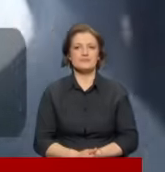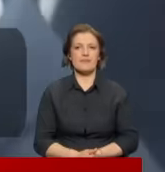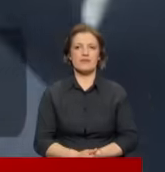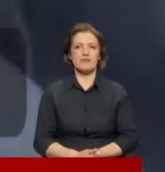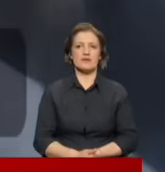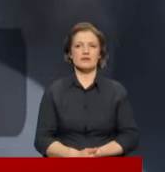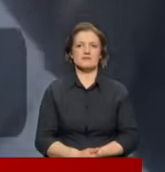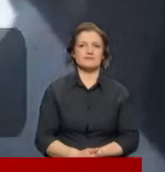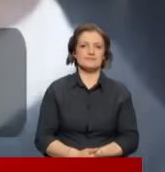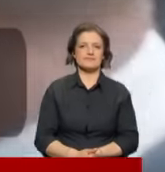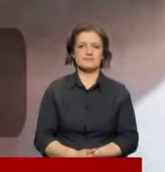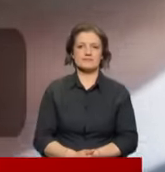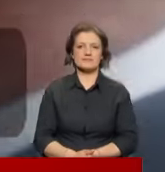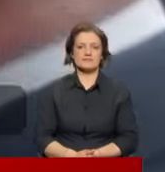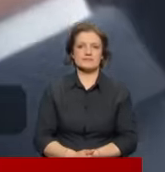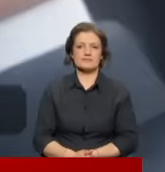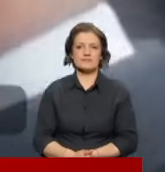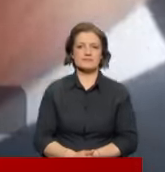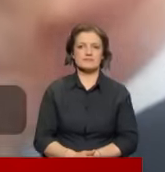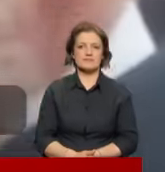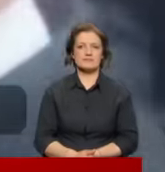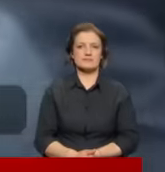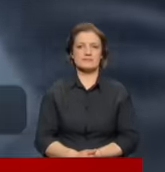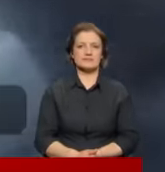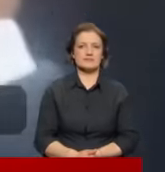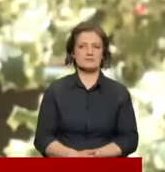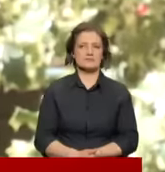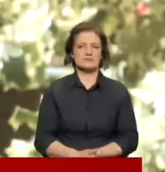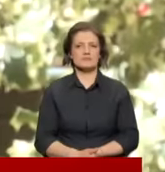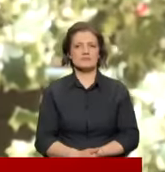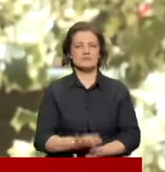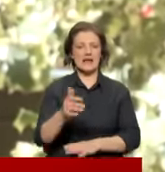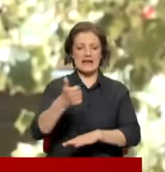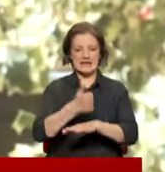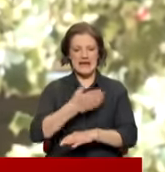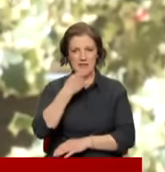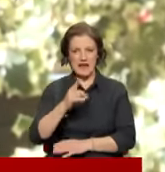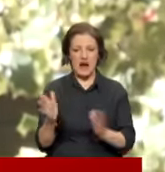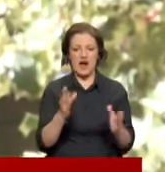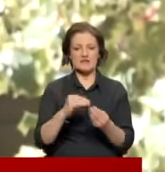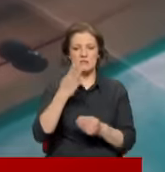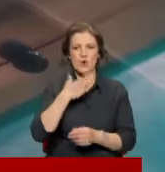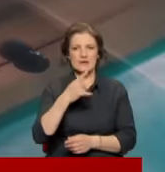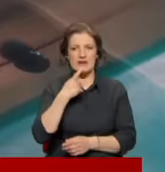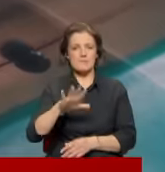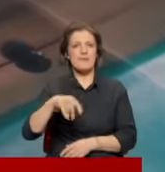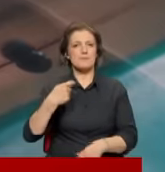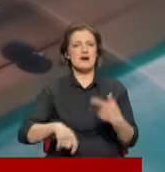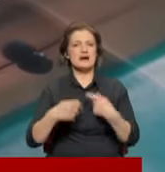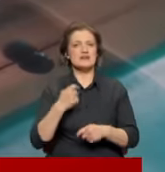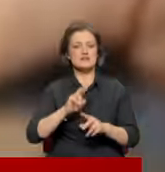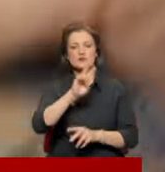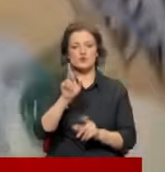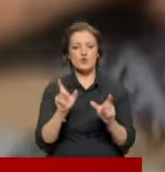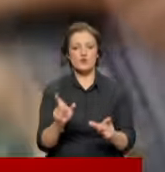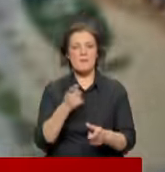olarak Merkez Bankası'nın zararını soracaktım ama. Bir şey olur mu? Yönetimden sorayım. İktidar emekliye ara zam yok derken Merkez Bankası'nın kur